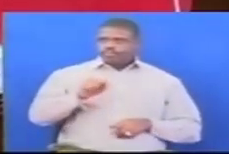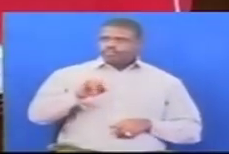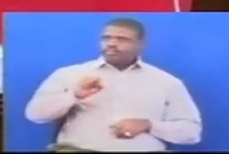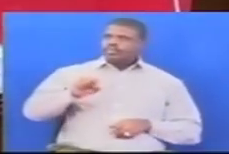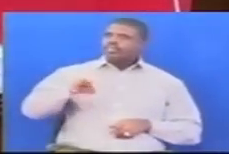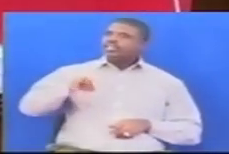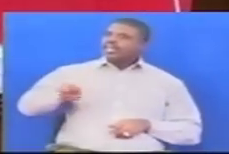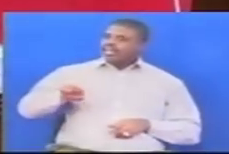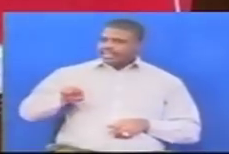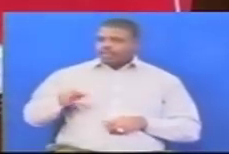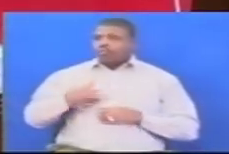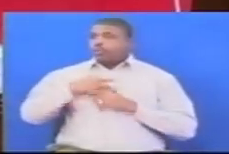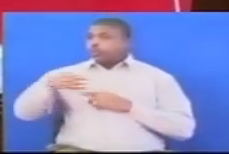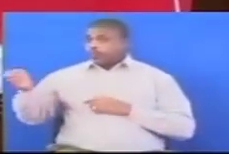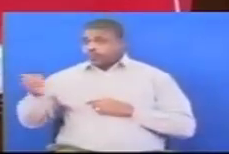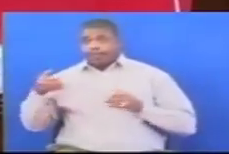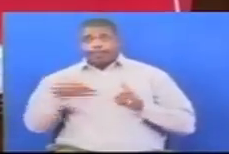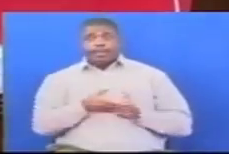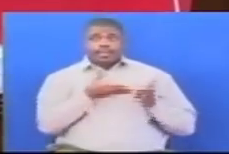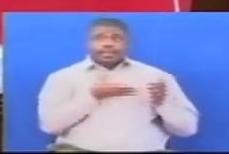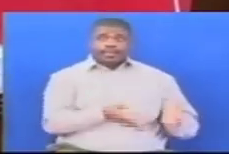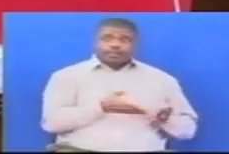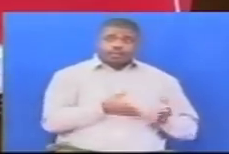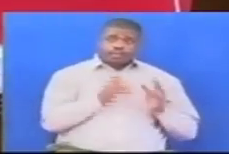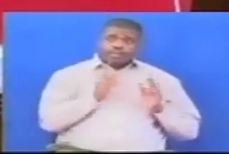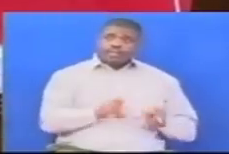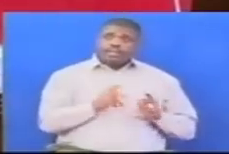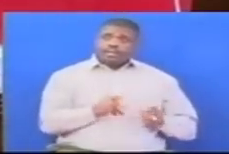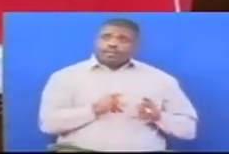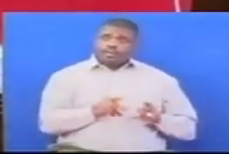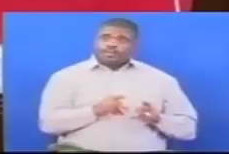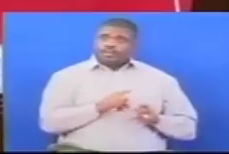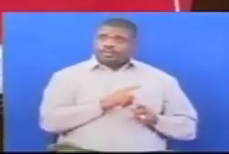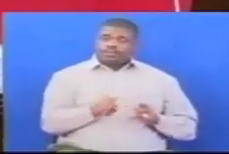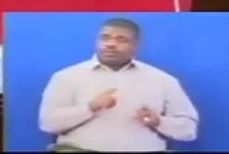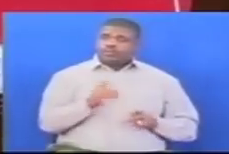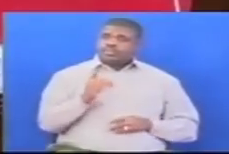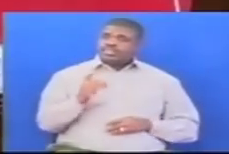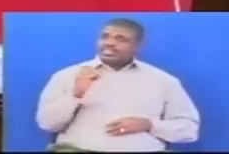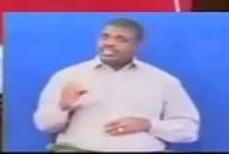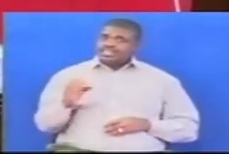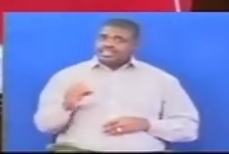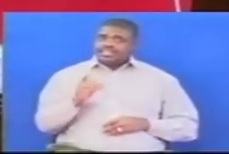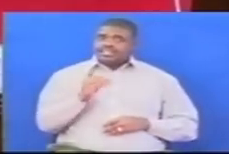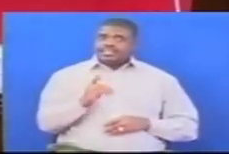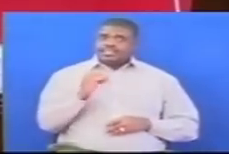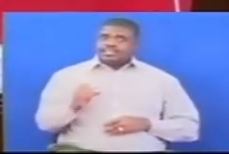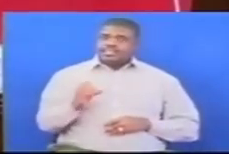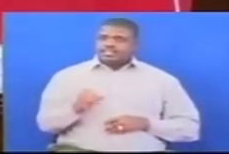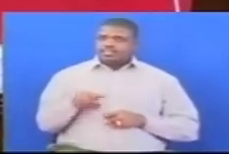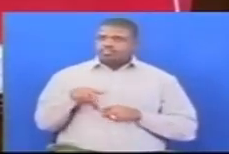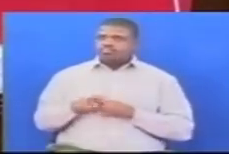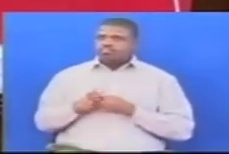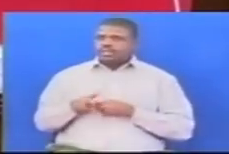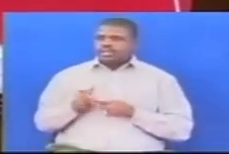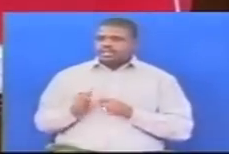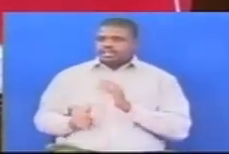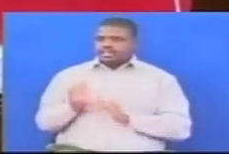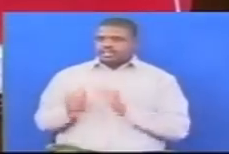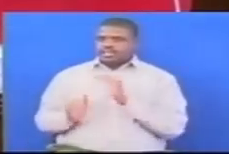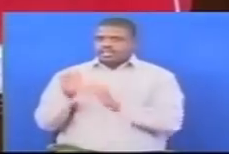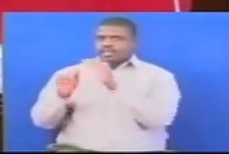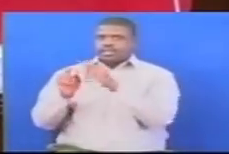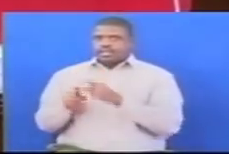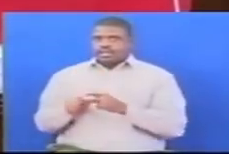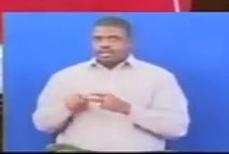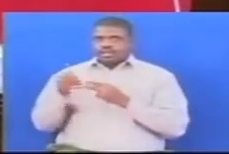Tangu umeondoka paka leo kama sio sabiria DC ndio amekuwa kama mkandarasi wa nkansi anahamasisha